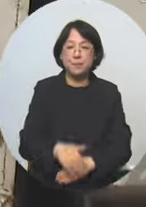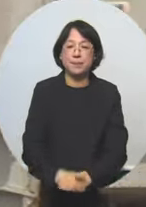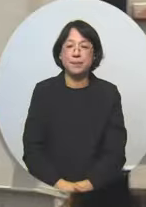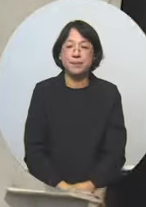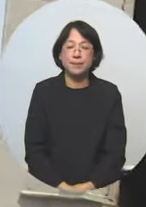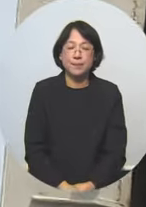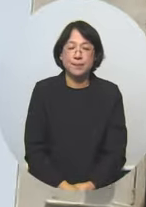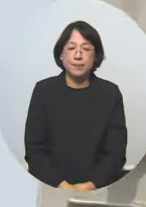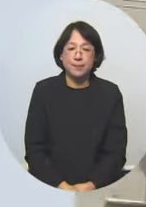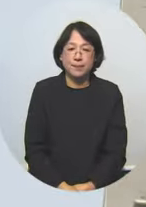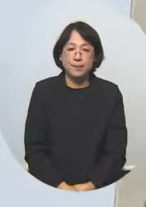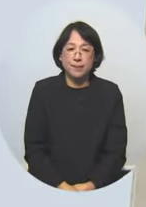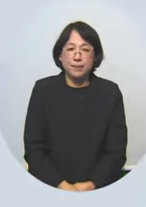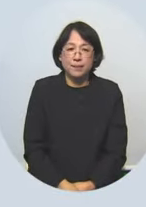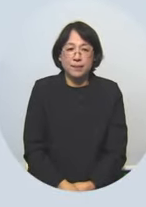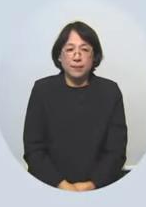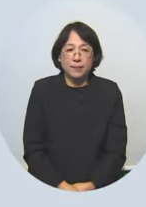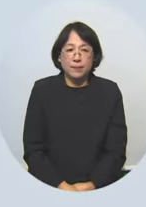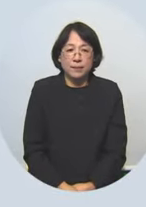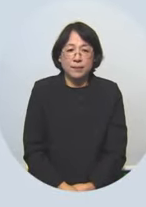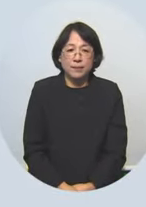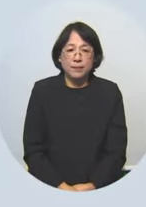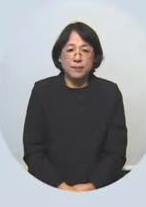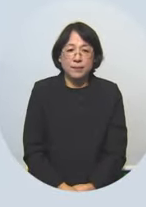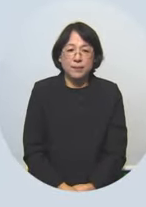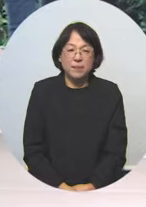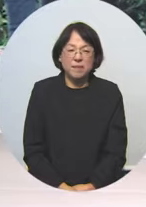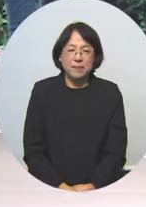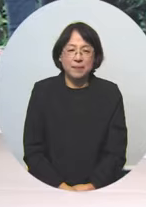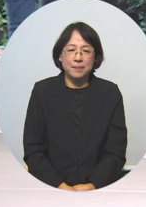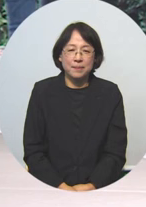덧붙였습니다. KTV 김현지입니다.